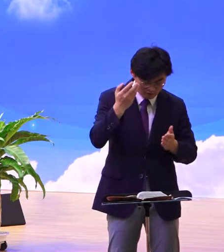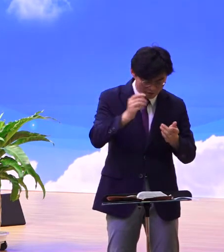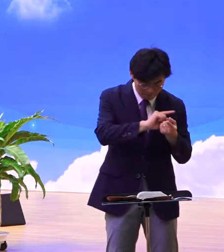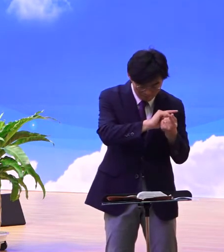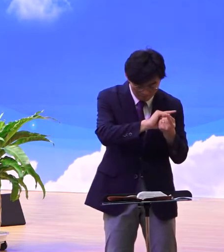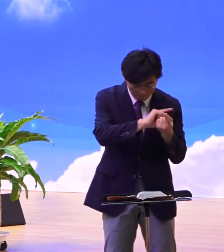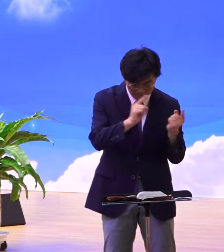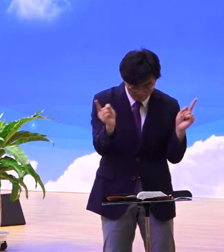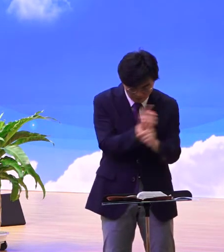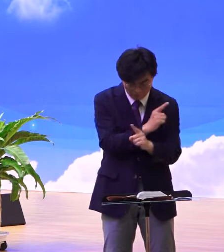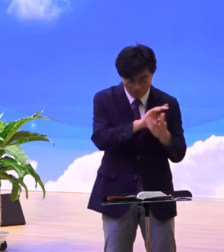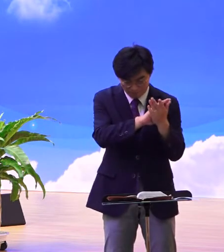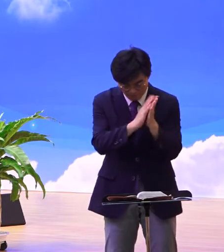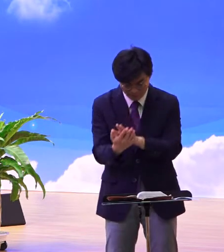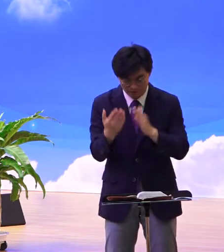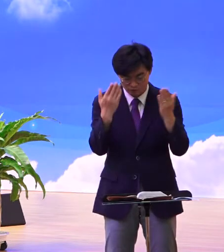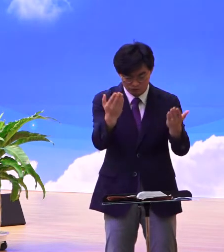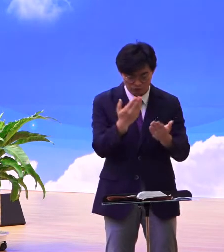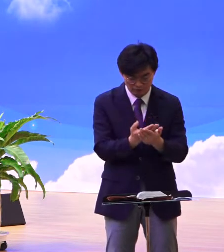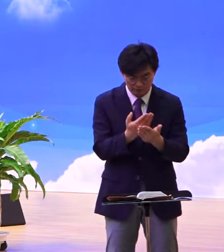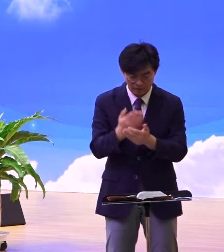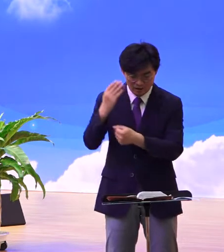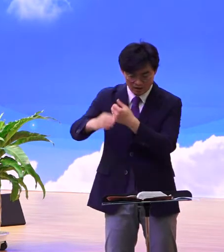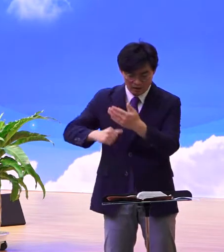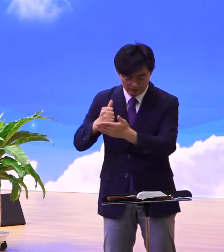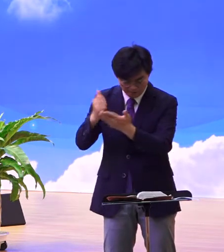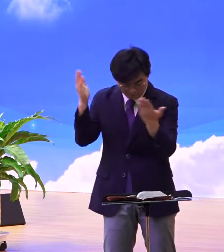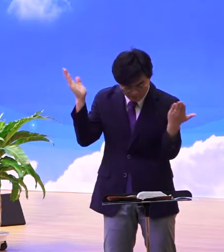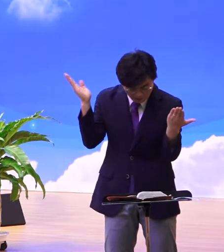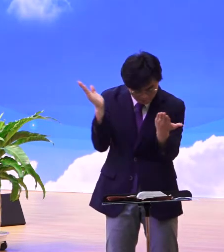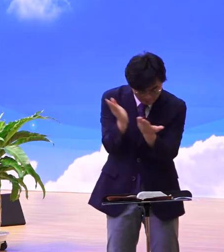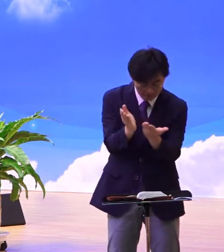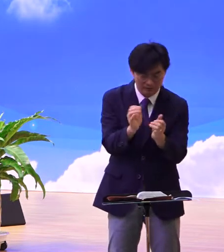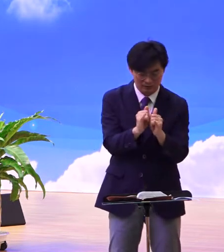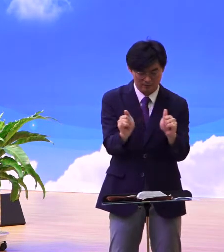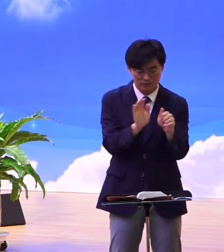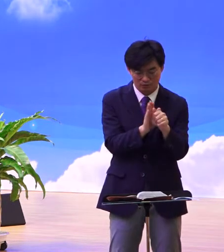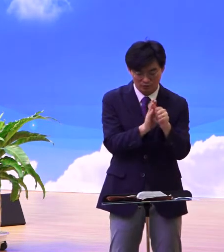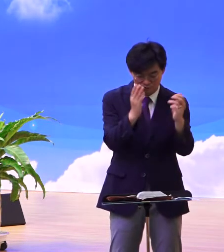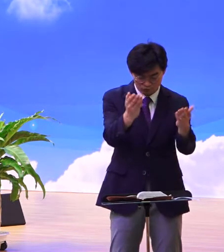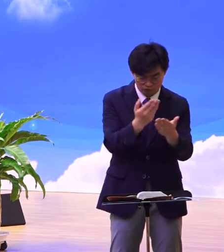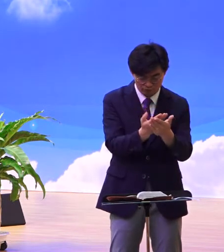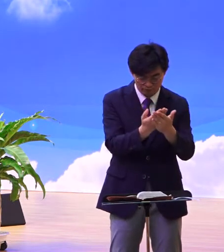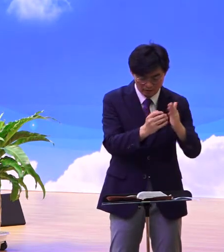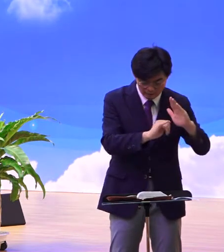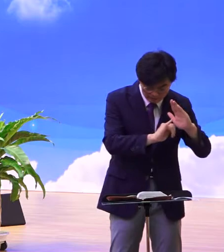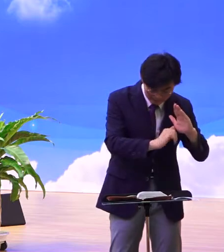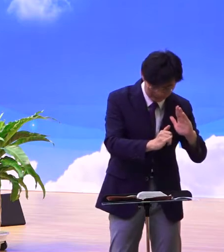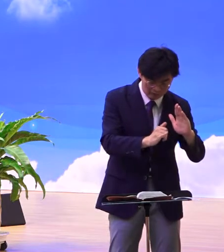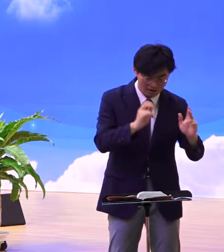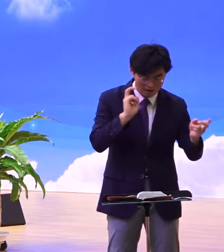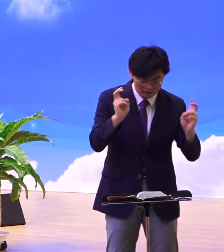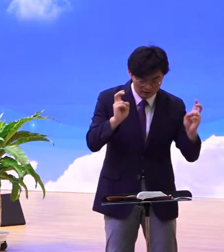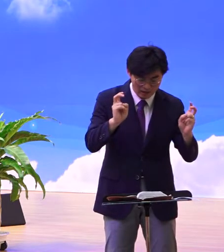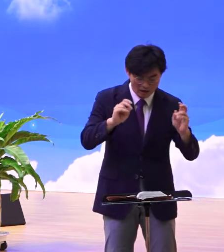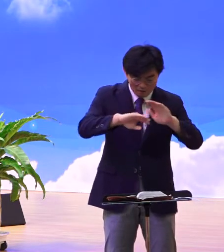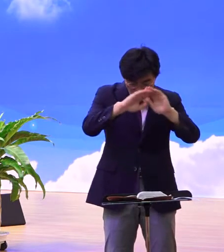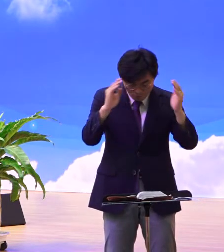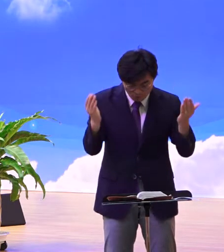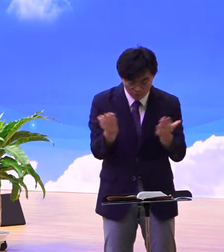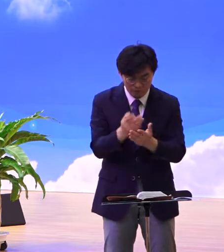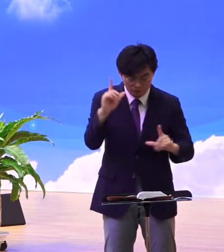마음에 합한 믿음의 사람이 되게 하시고 우리의 가정의 식구들이 그렇게 되게 하시고 우리 가정의 모습이 하나님